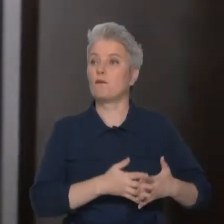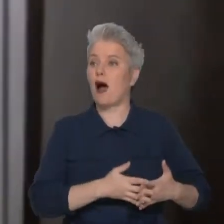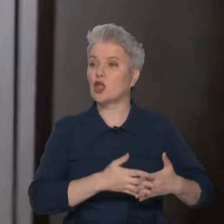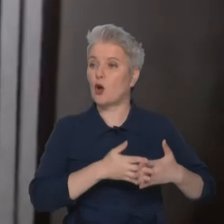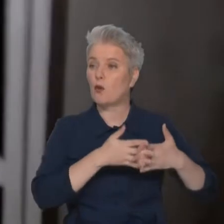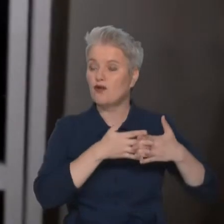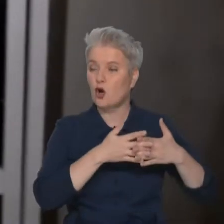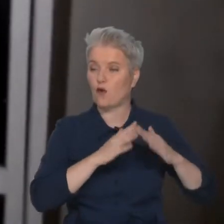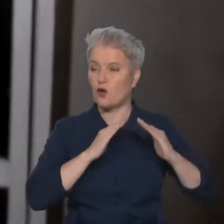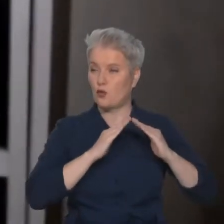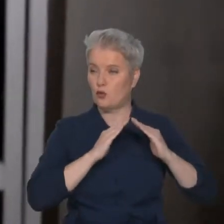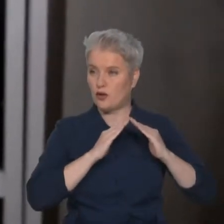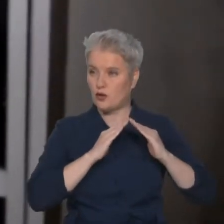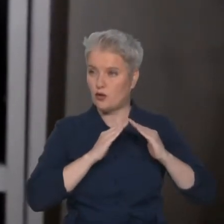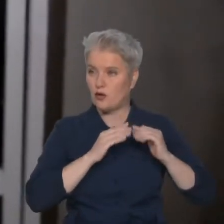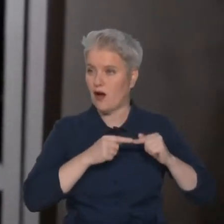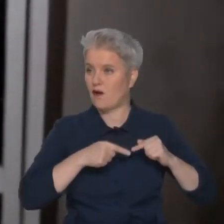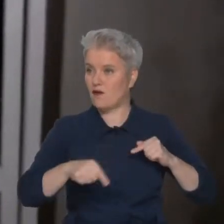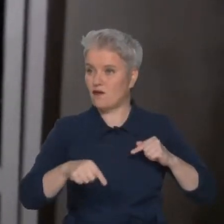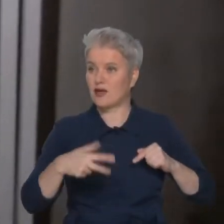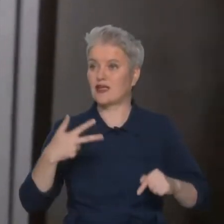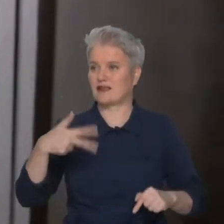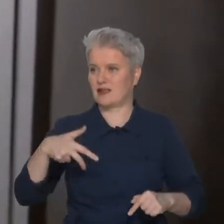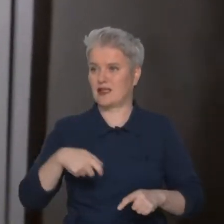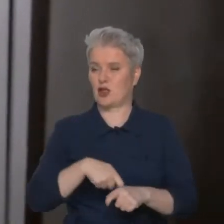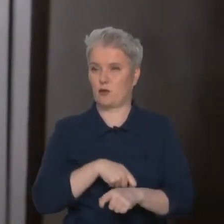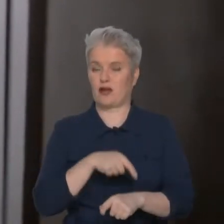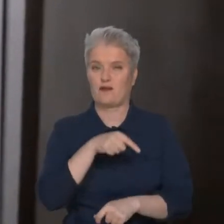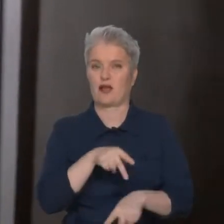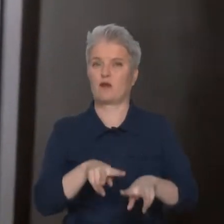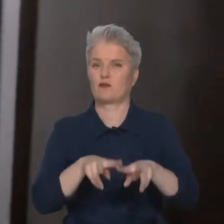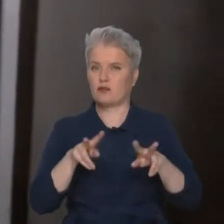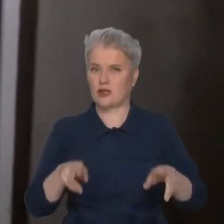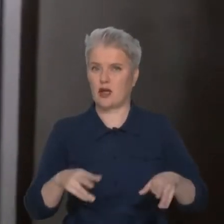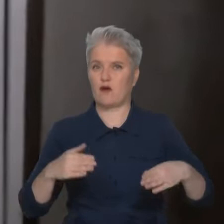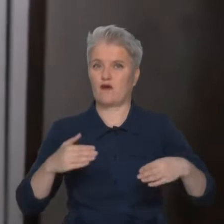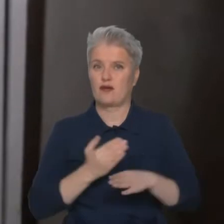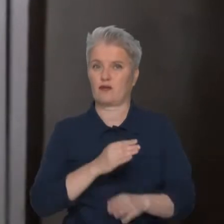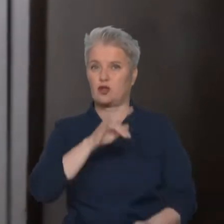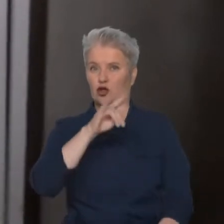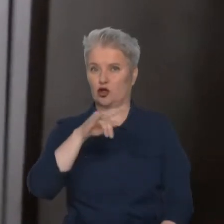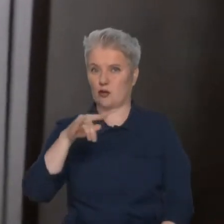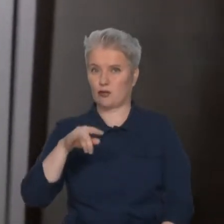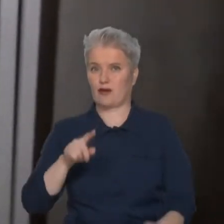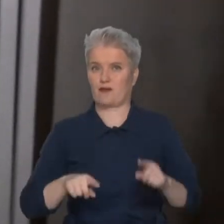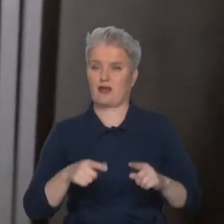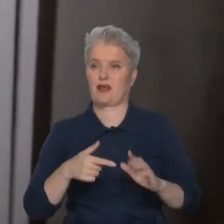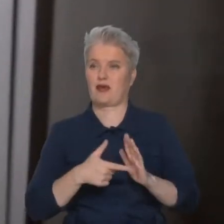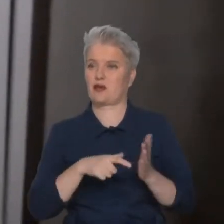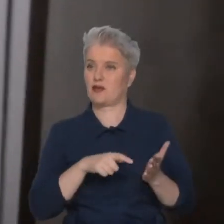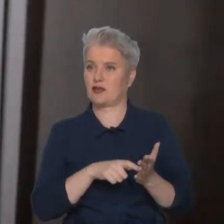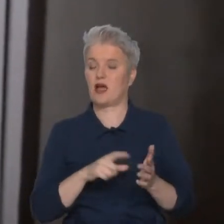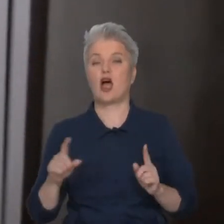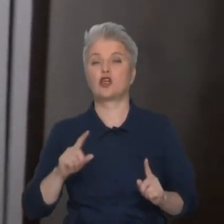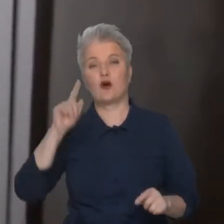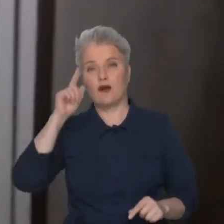Він розташований метрах у 30 звідси. Там так само повибивало шибки у деяких квартирах. Що